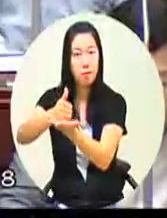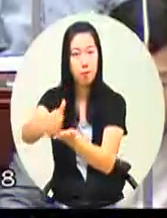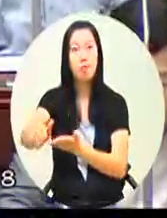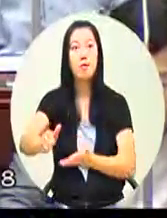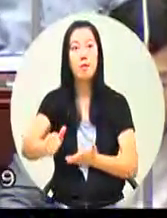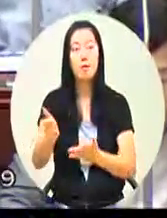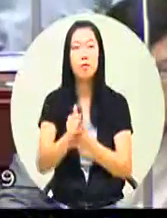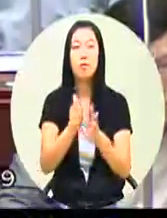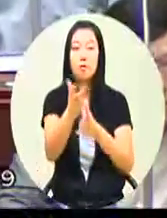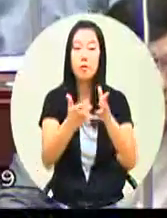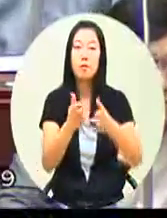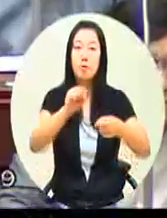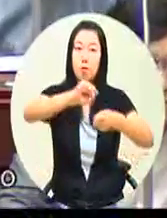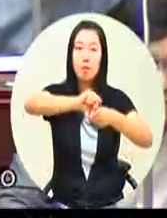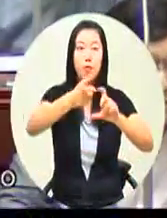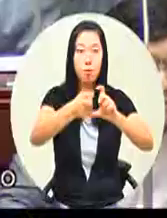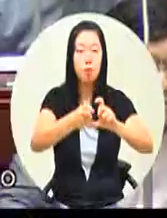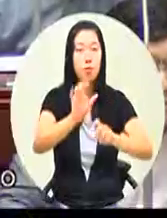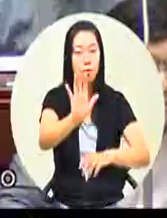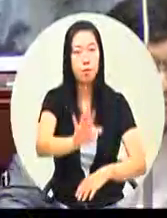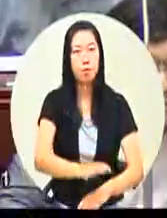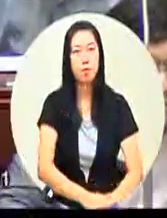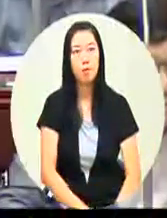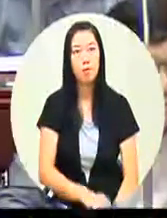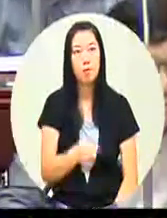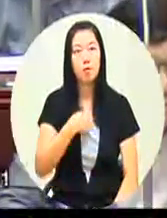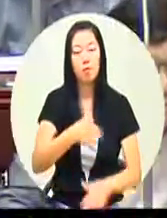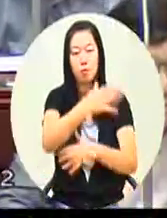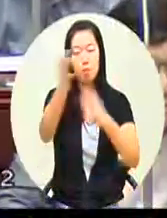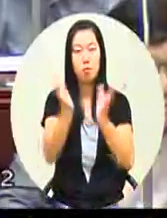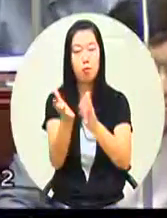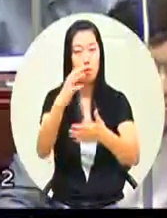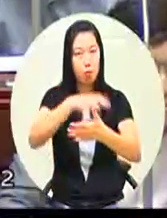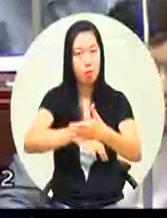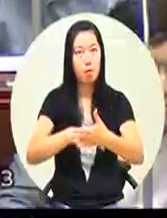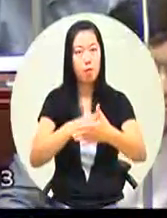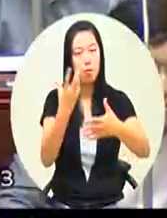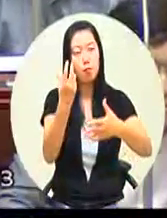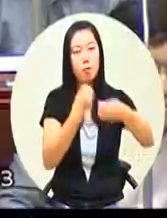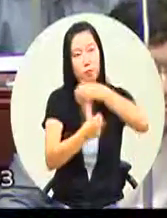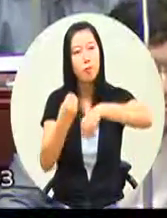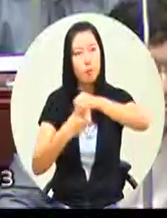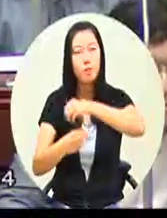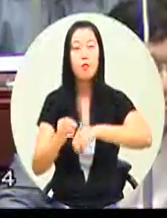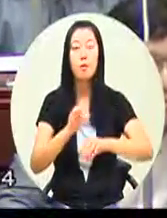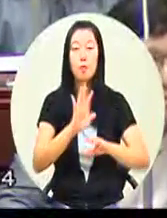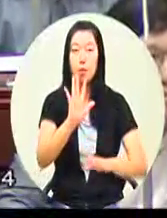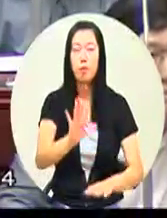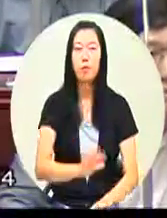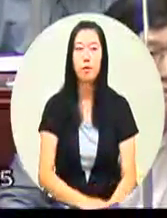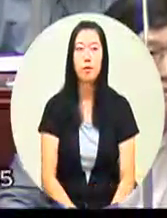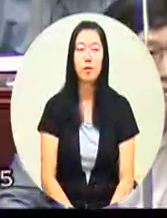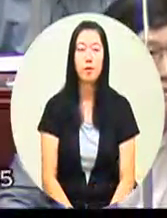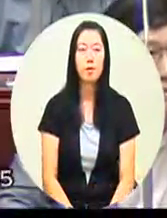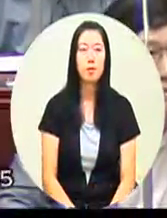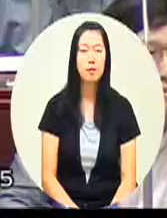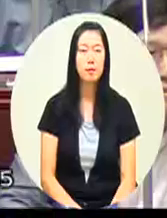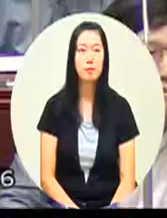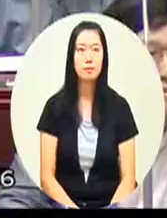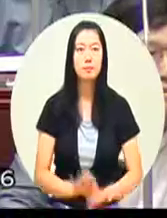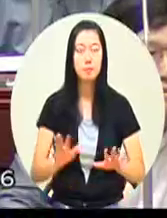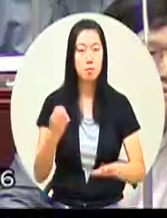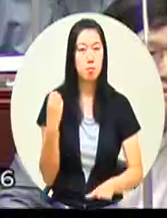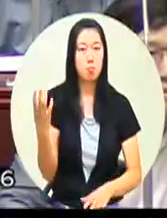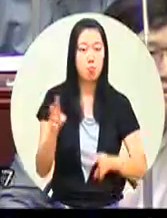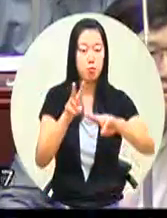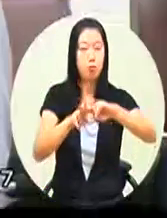加工区这边的用水都还在运用啊，所以这个我们纳入整体的一个调度里面。 下面的那目前的那个新的井